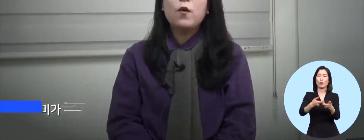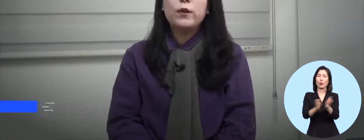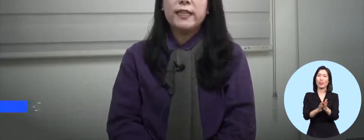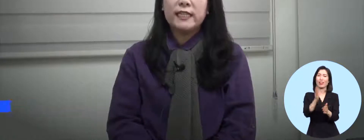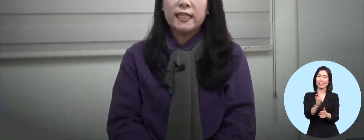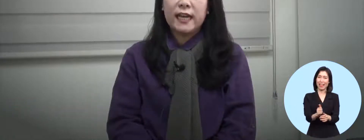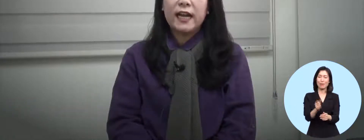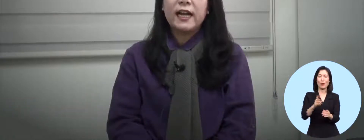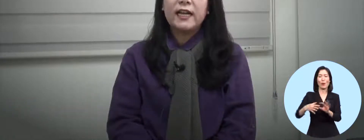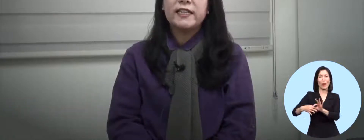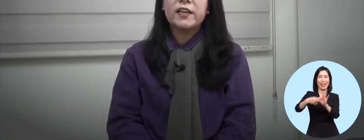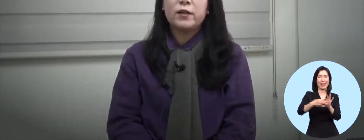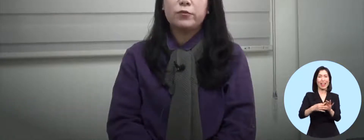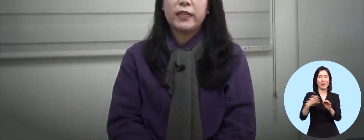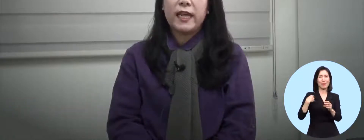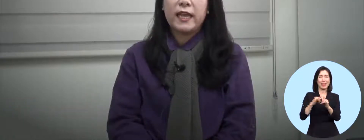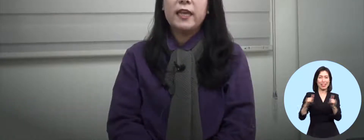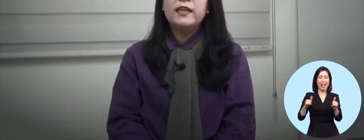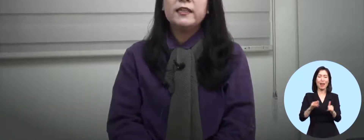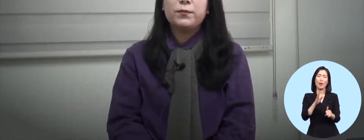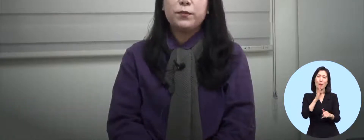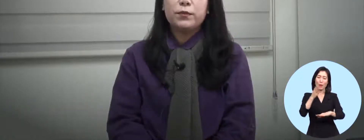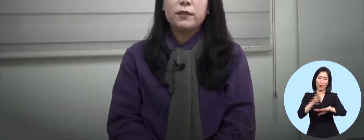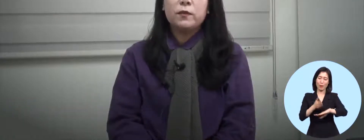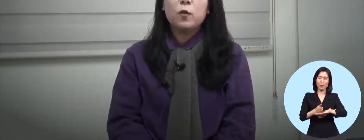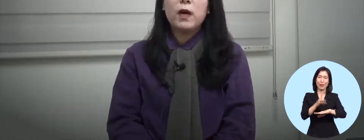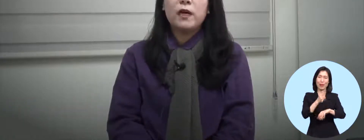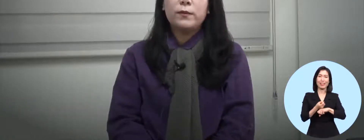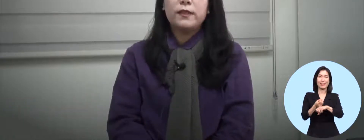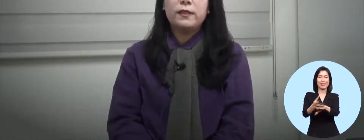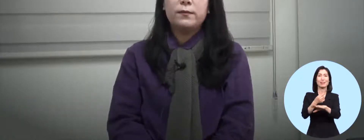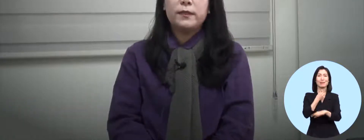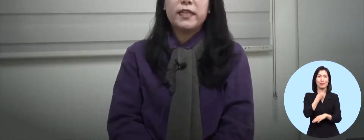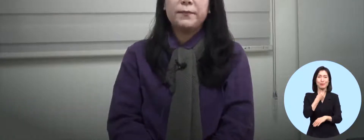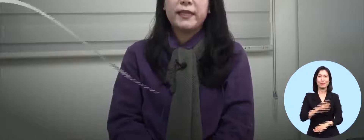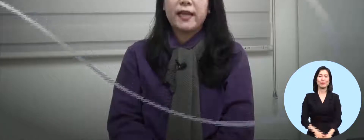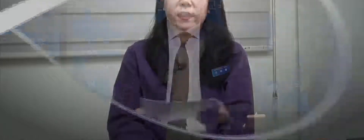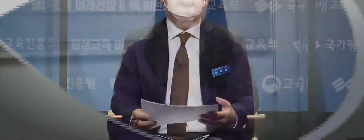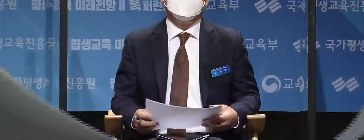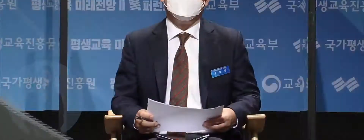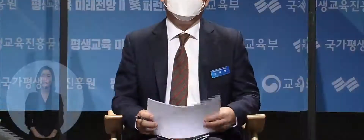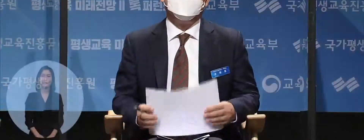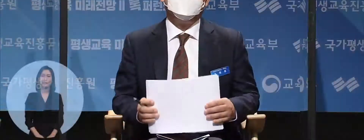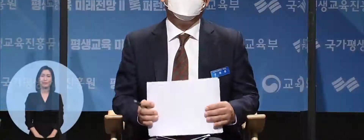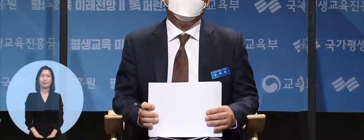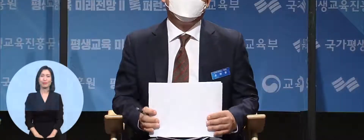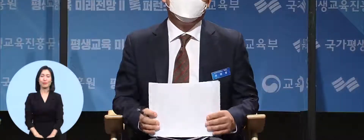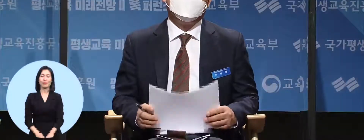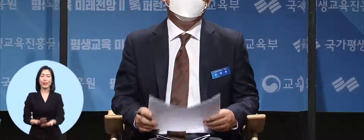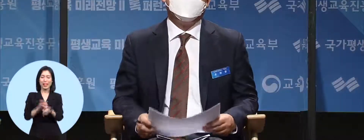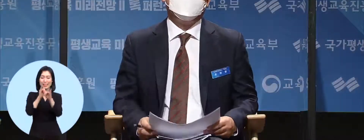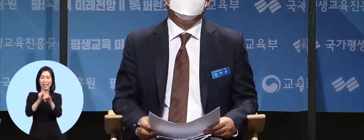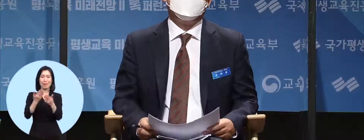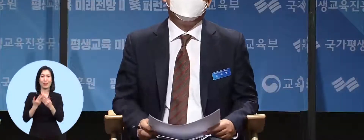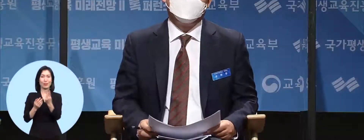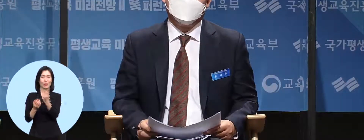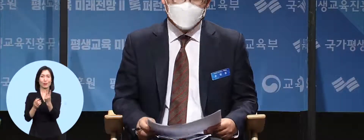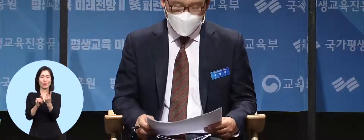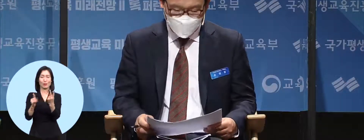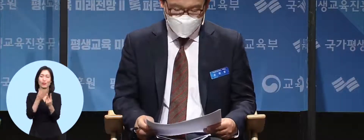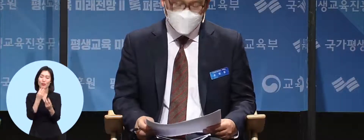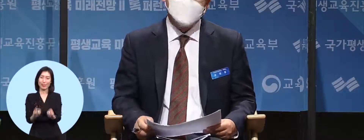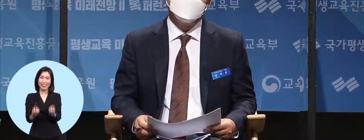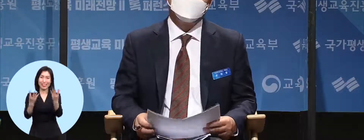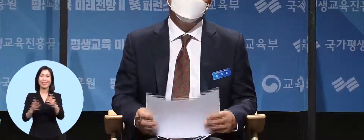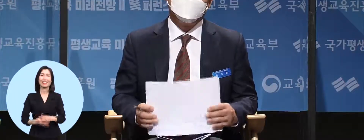국가평생교육진흥원 원장님과 관계자 여러분께 깊은 고마움을 전합니다. 네, 두 분 수상하신 분에게